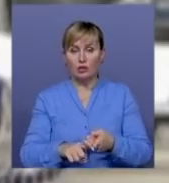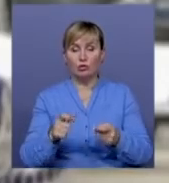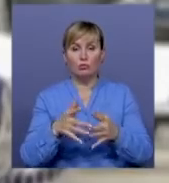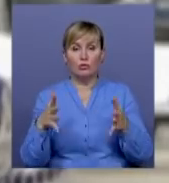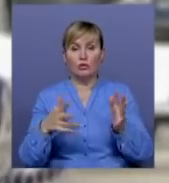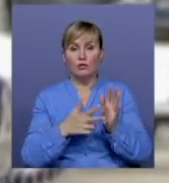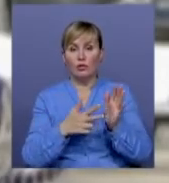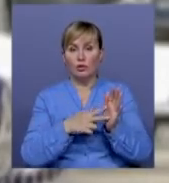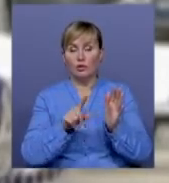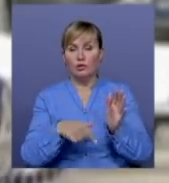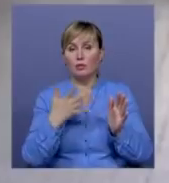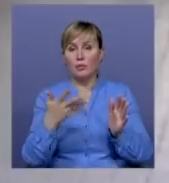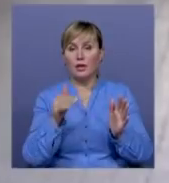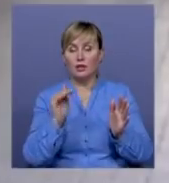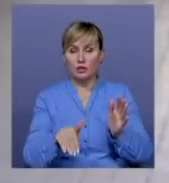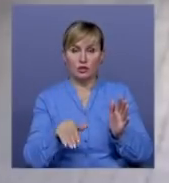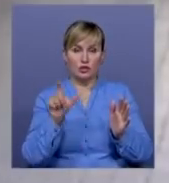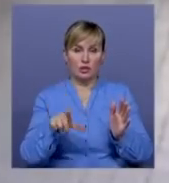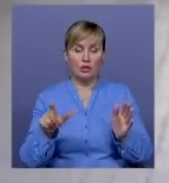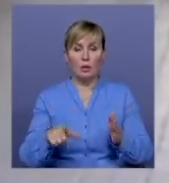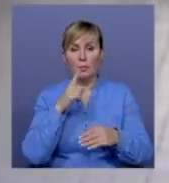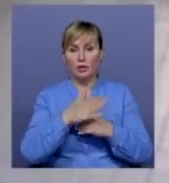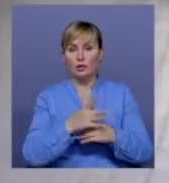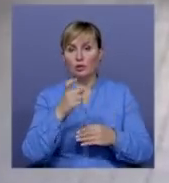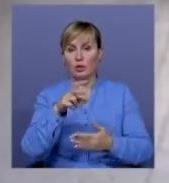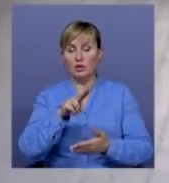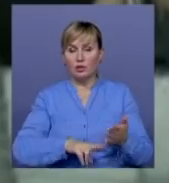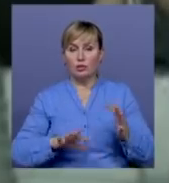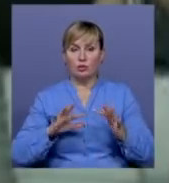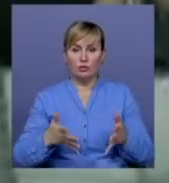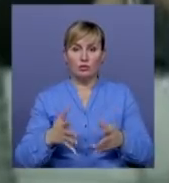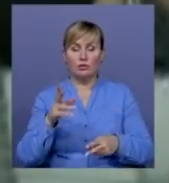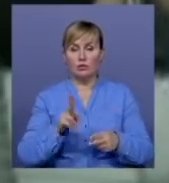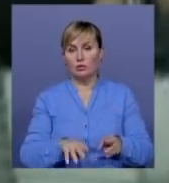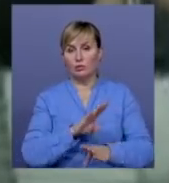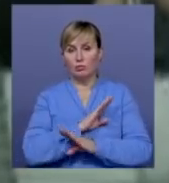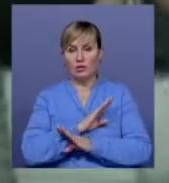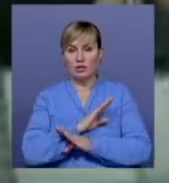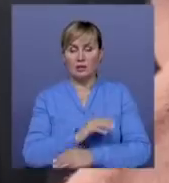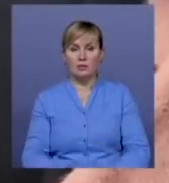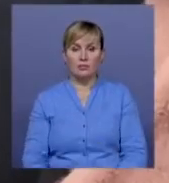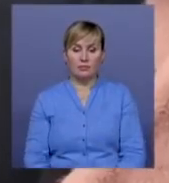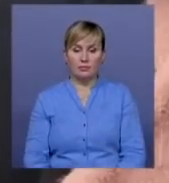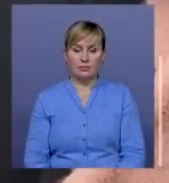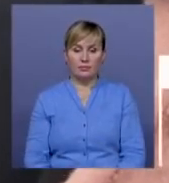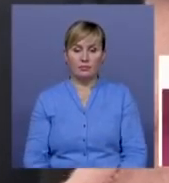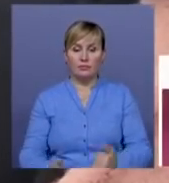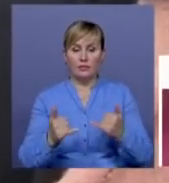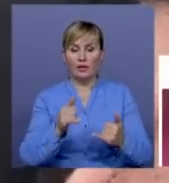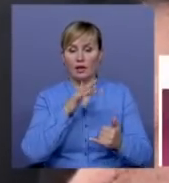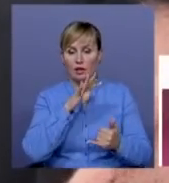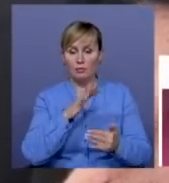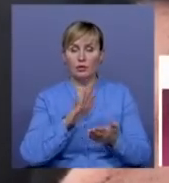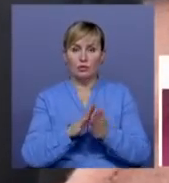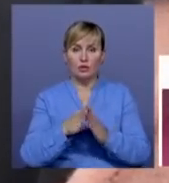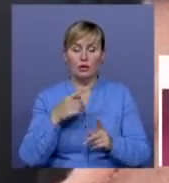более 8,5 тысяч человек. Из них почти 100 зарегистрированных случаев закончились летальным исходом. В данный момент ситуация